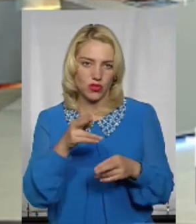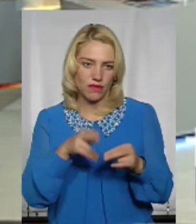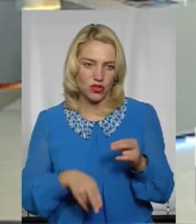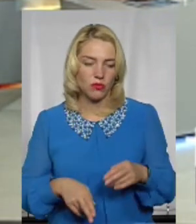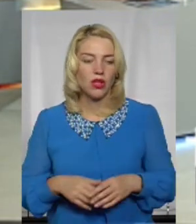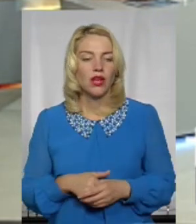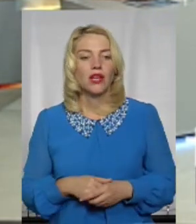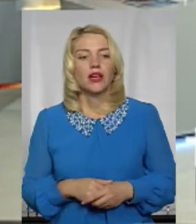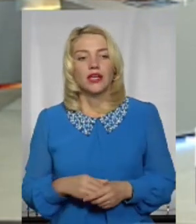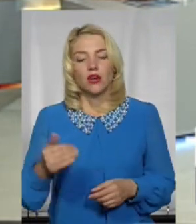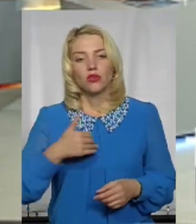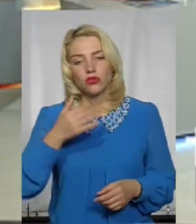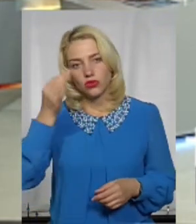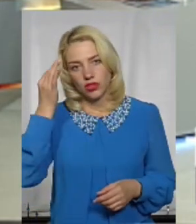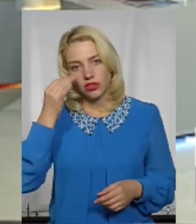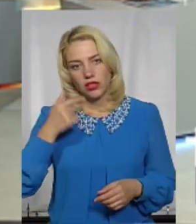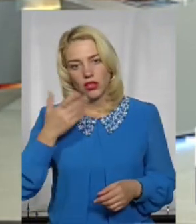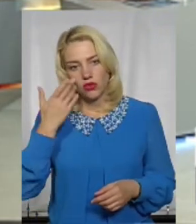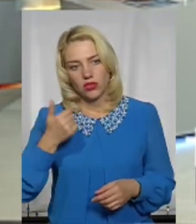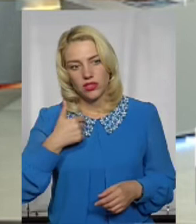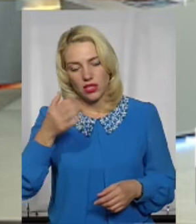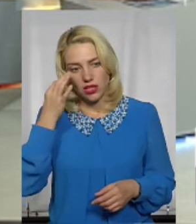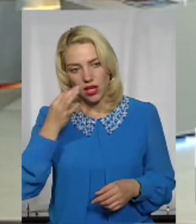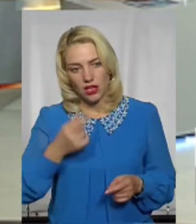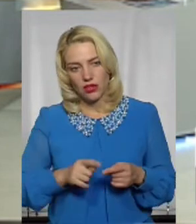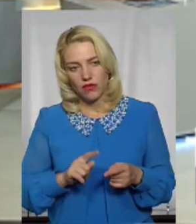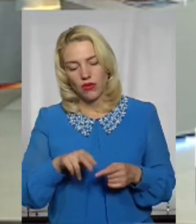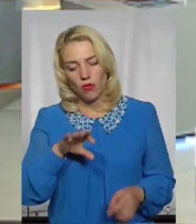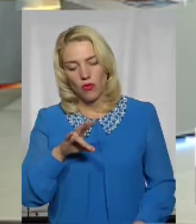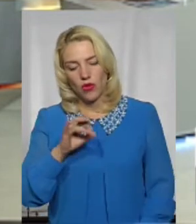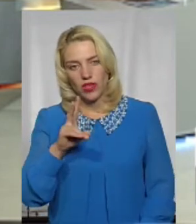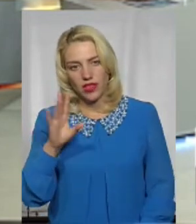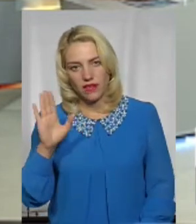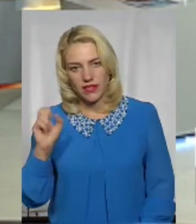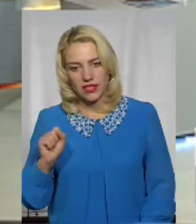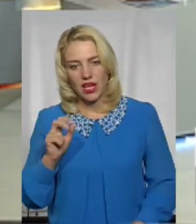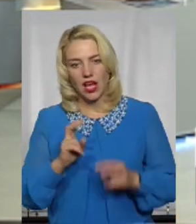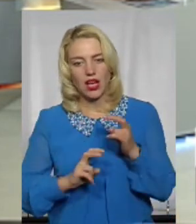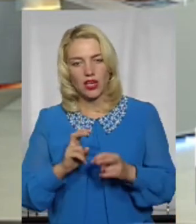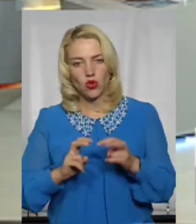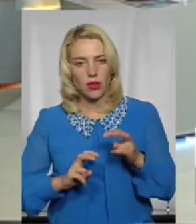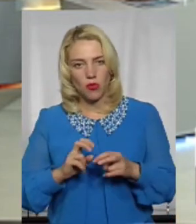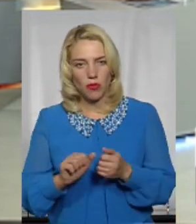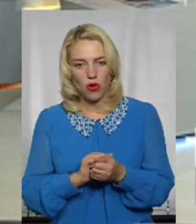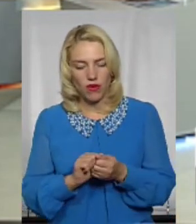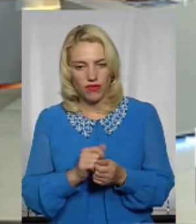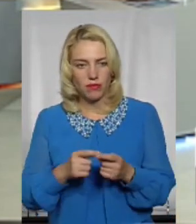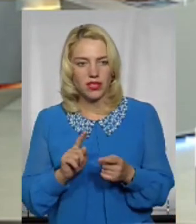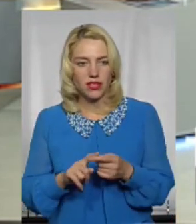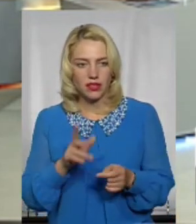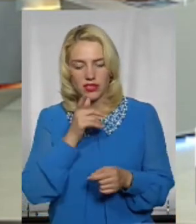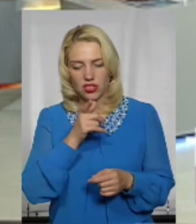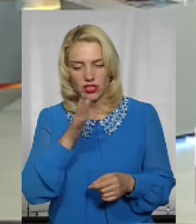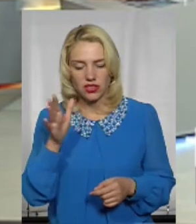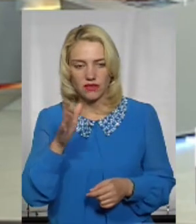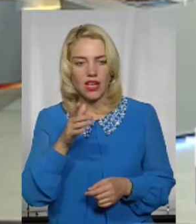хочу згадати знову, що я вже коли в цій студії згадував Понінківську картонно-паперову фабрику за часів